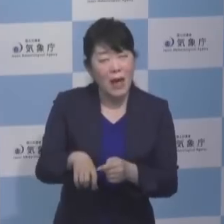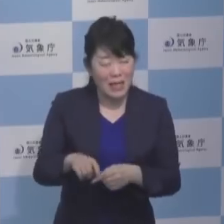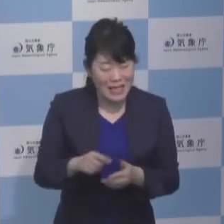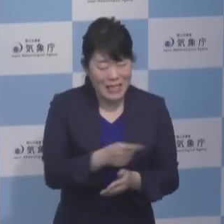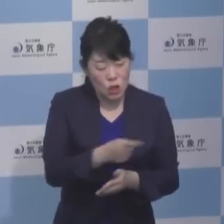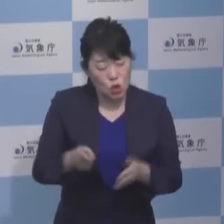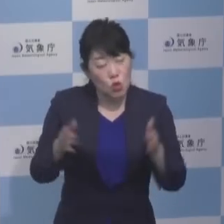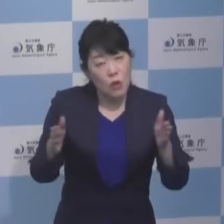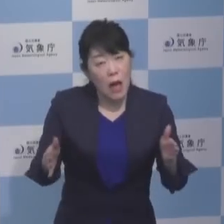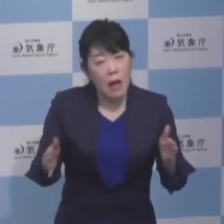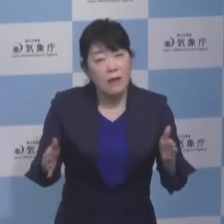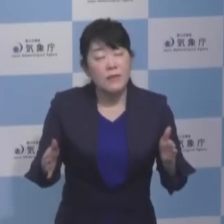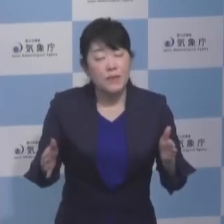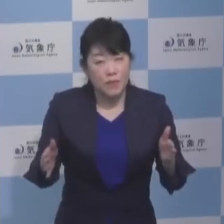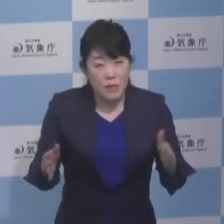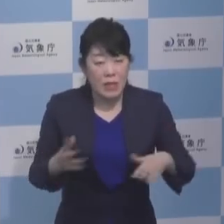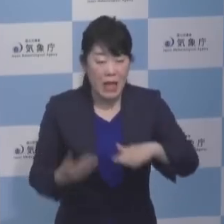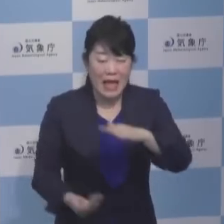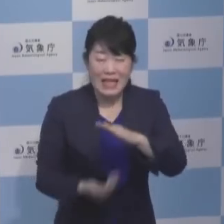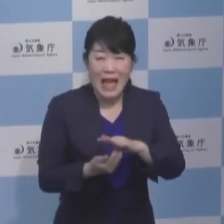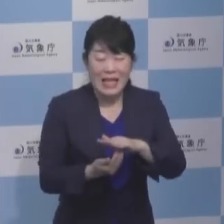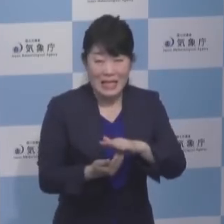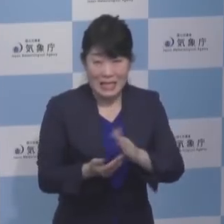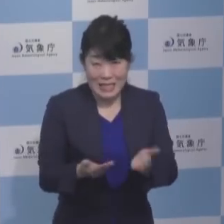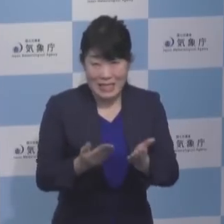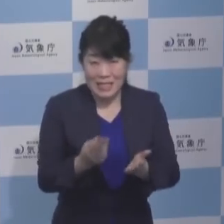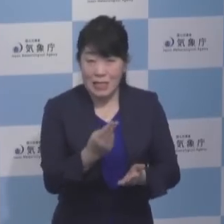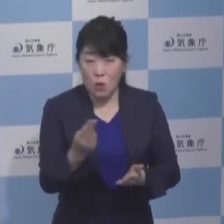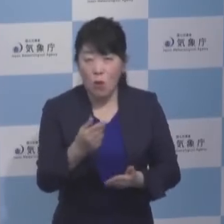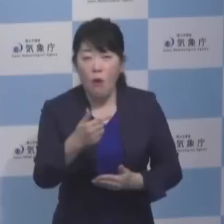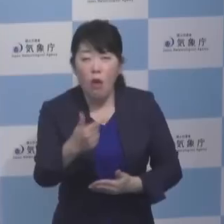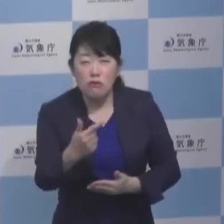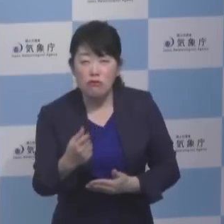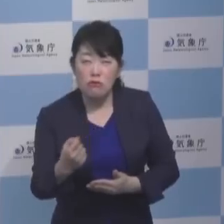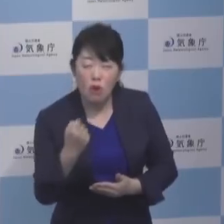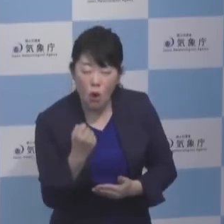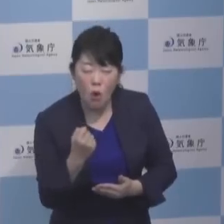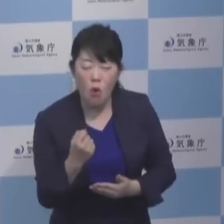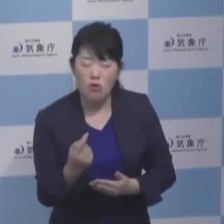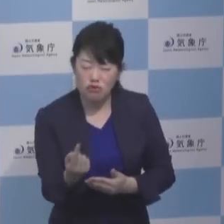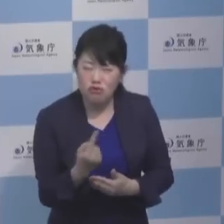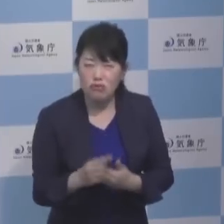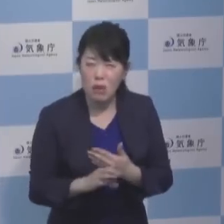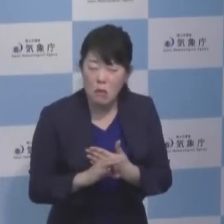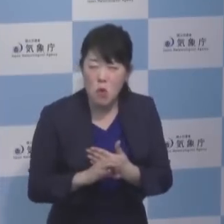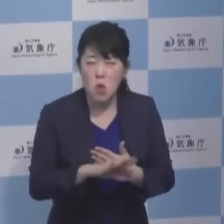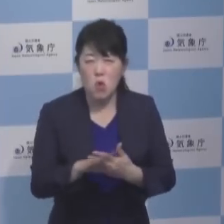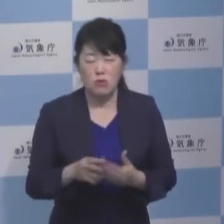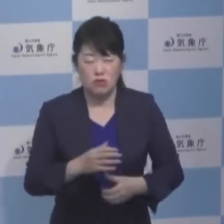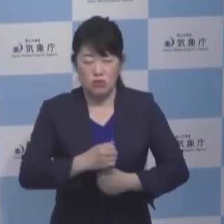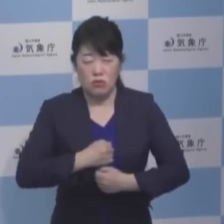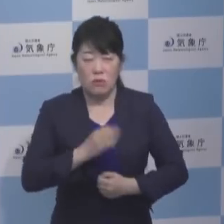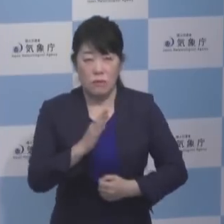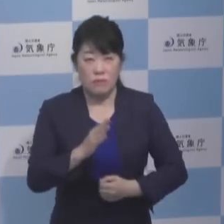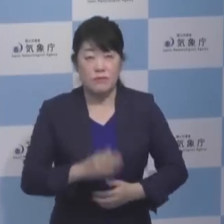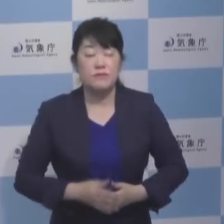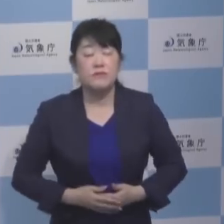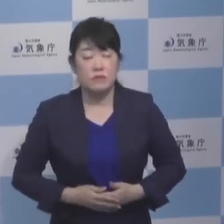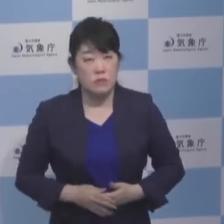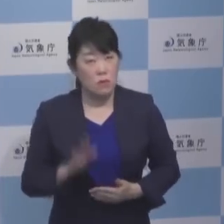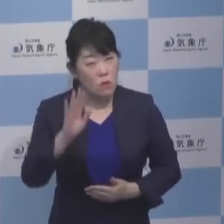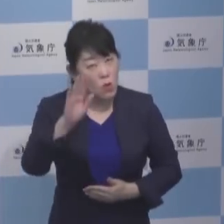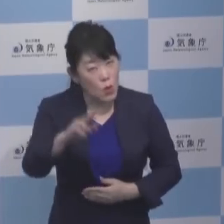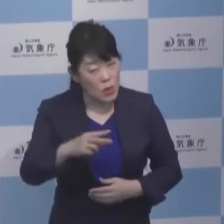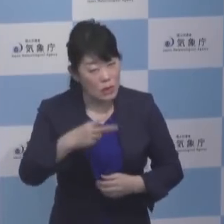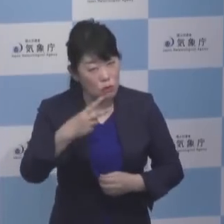度、最大震度6強程度の地震に注意してください。特に今後 2,3 日程